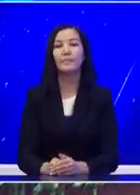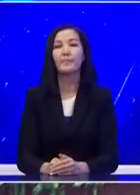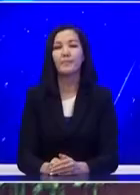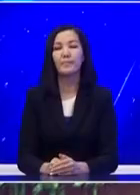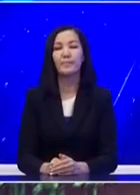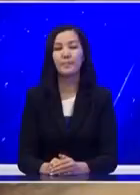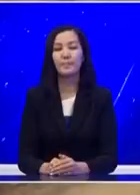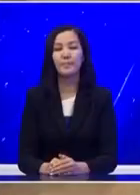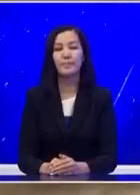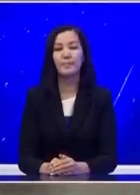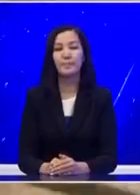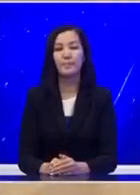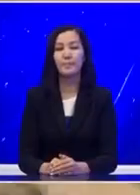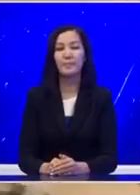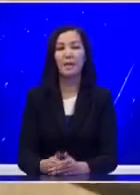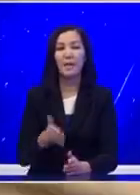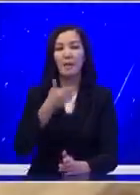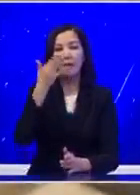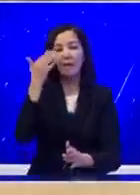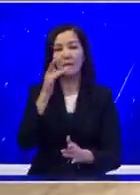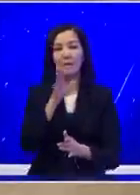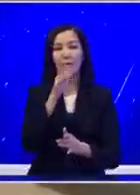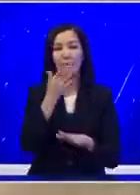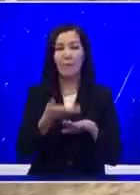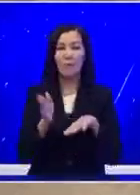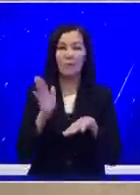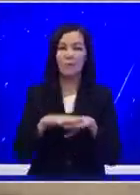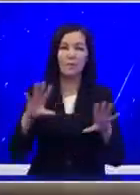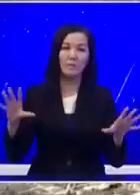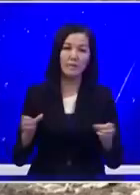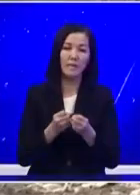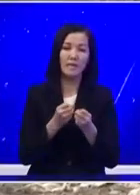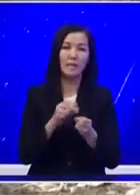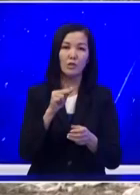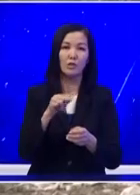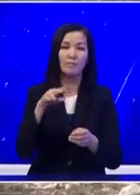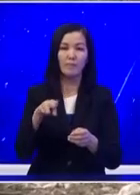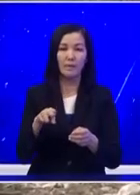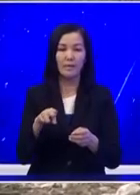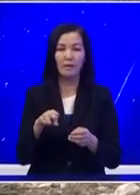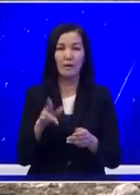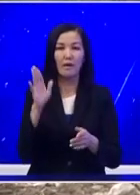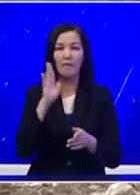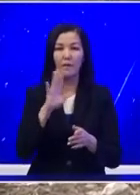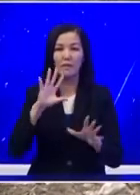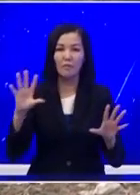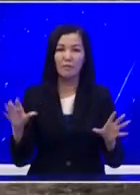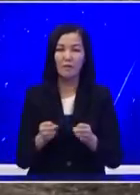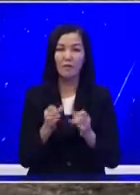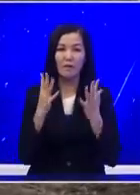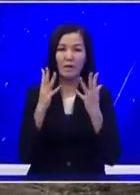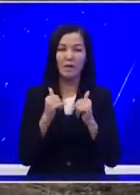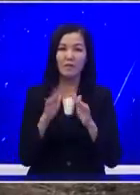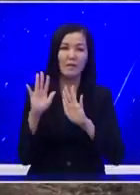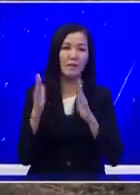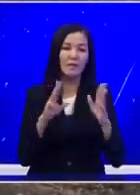Анитов. Летний период – один из самых сложных для спасателей региона. Помимо несчастных случаев на воде, в разы увеличивается количество